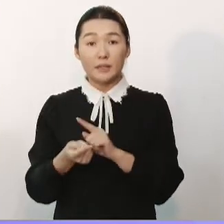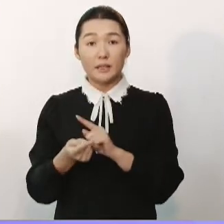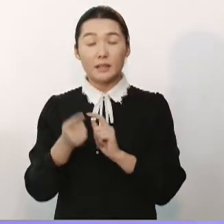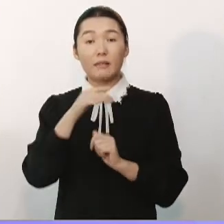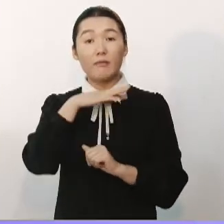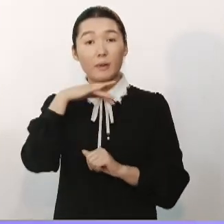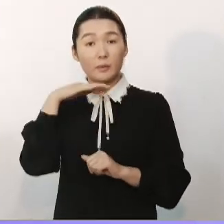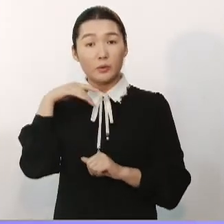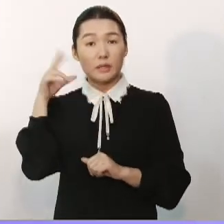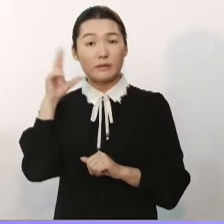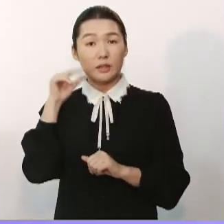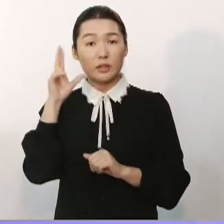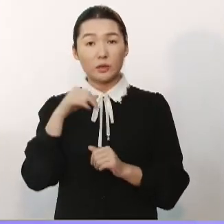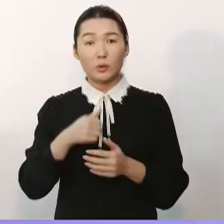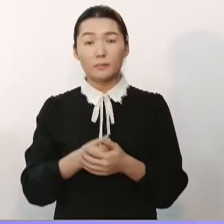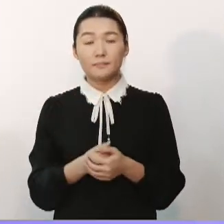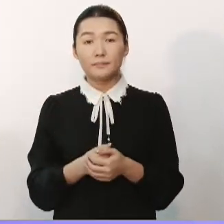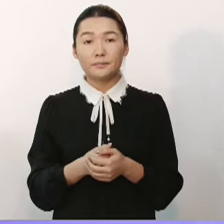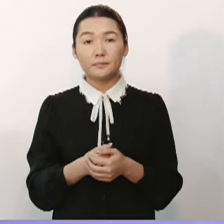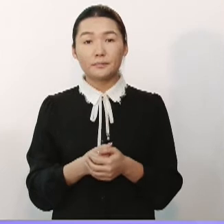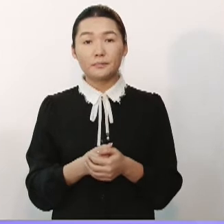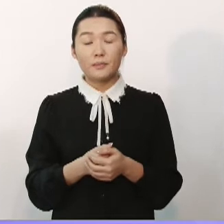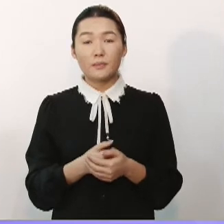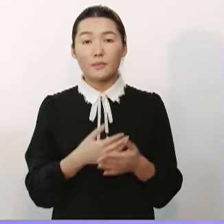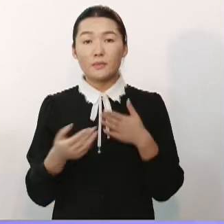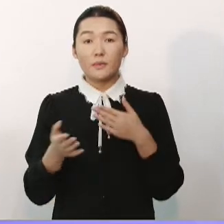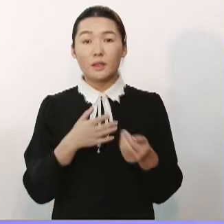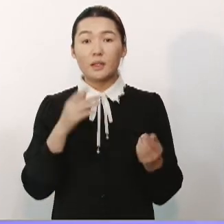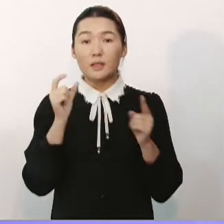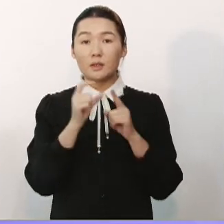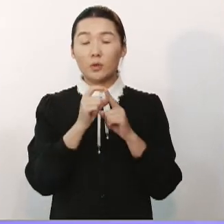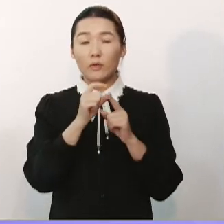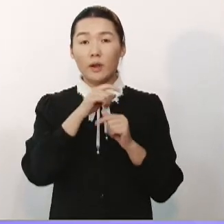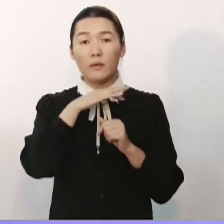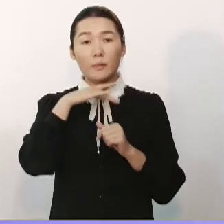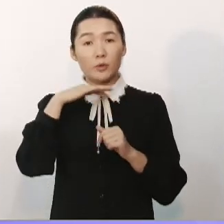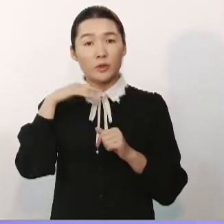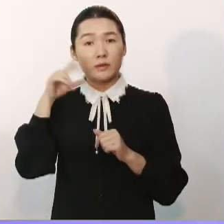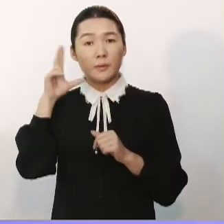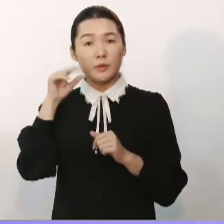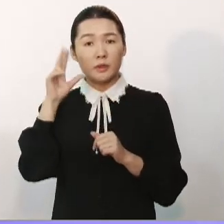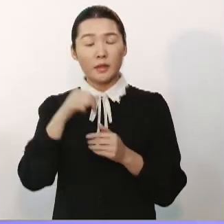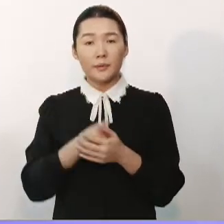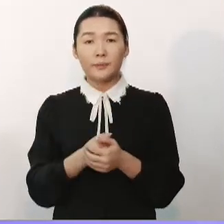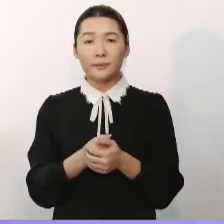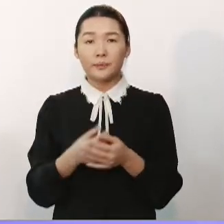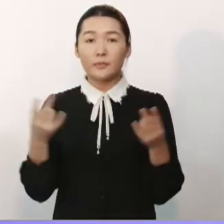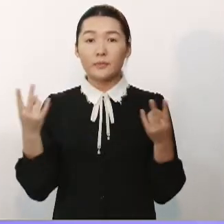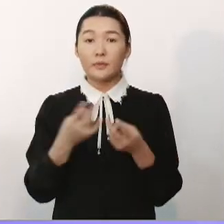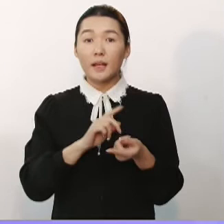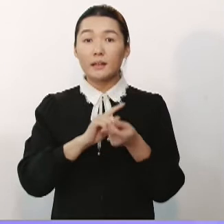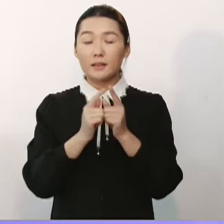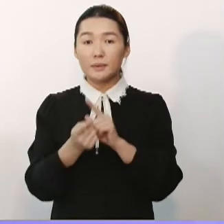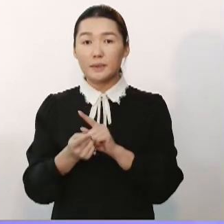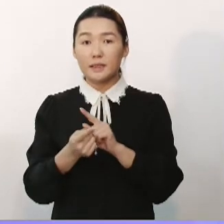во множественное число. А если слово стоит во множественном числе, надо поставить